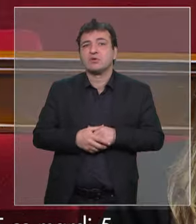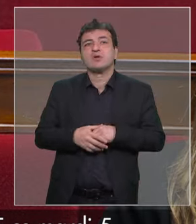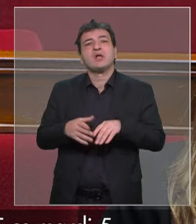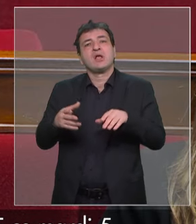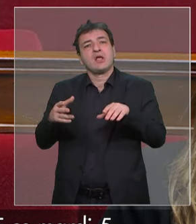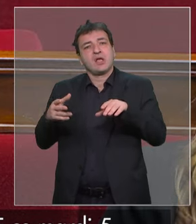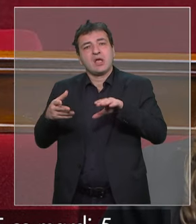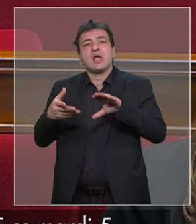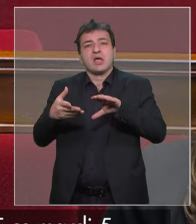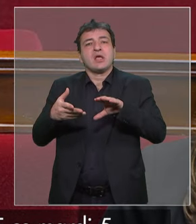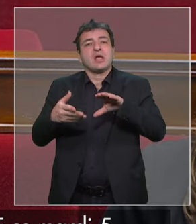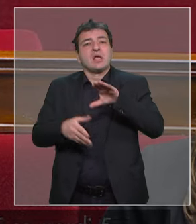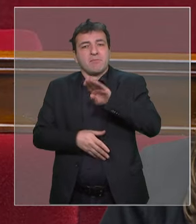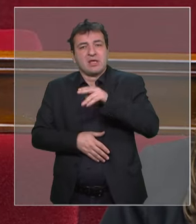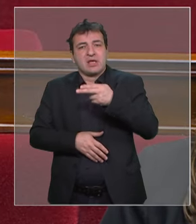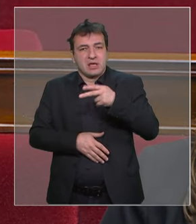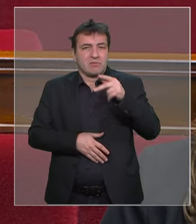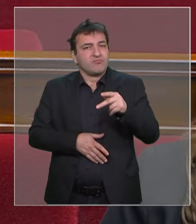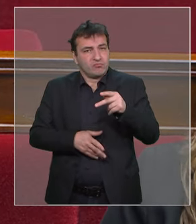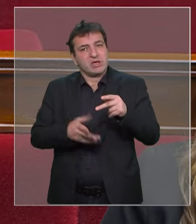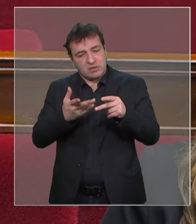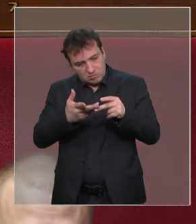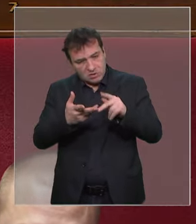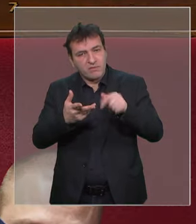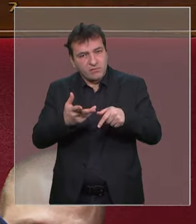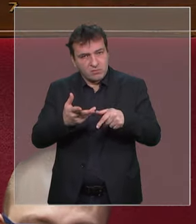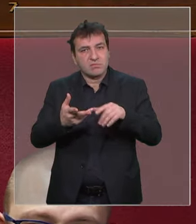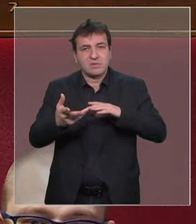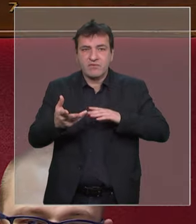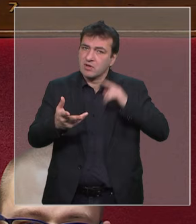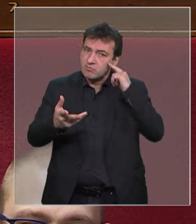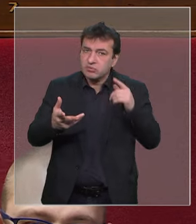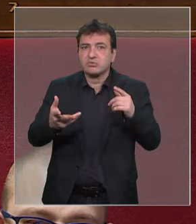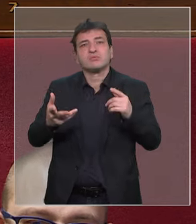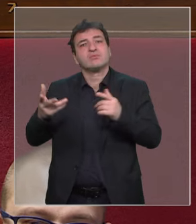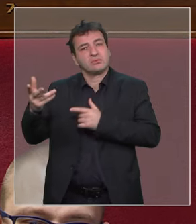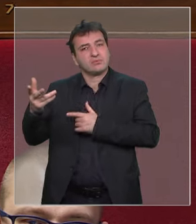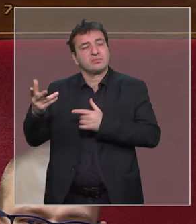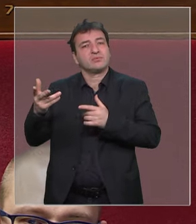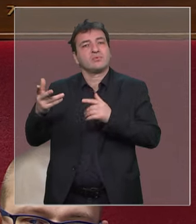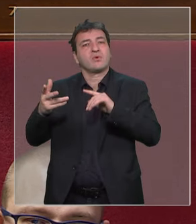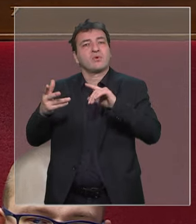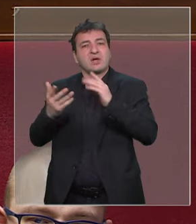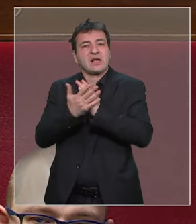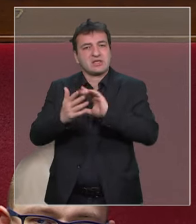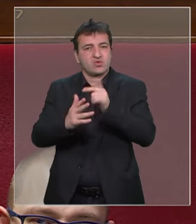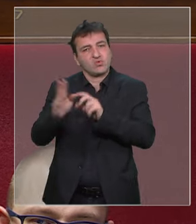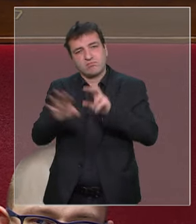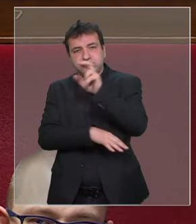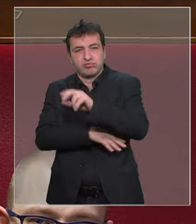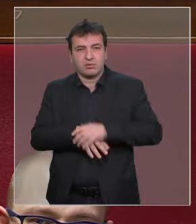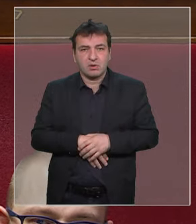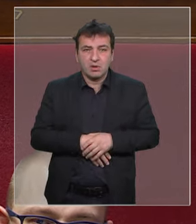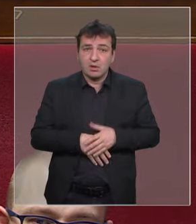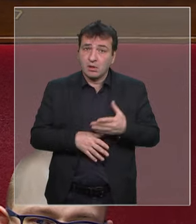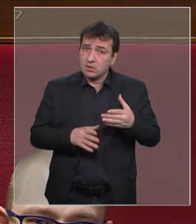seconde. Je vois que vous connaissez le fonctionnement d'un photocopieur, car ces mesures sont également exactement celles du programme éducatif